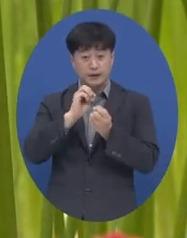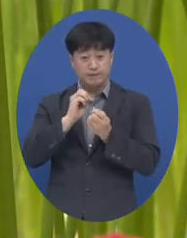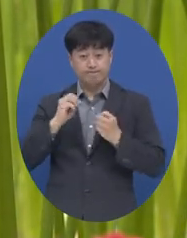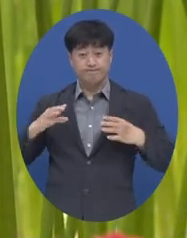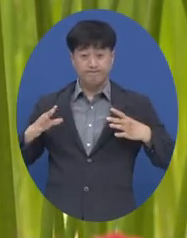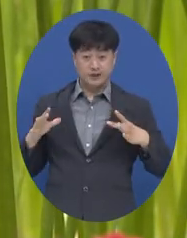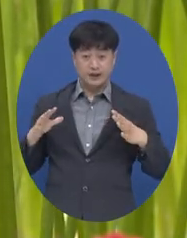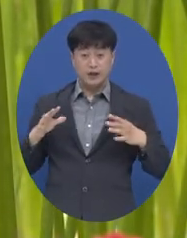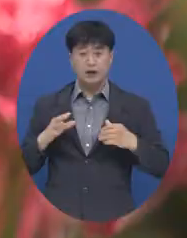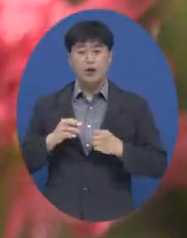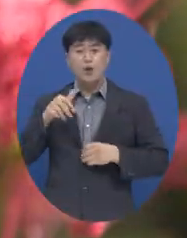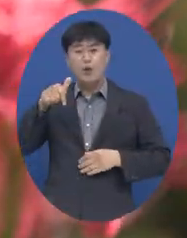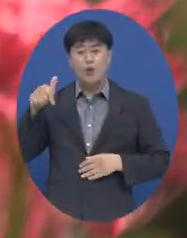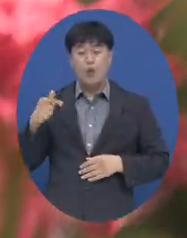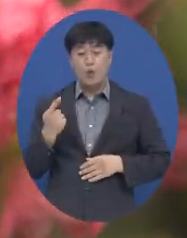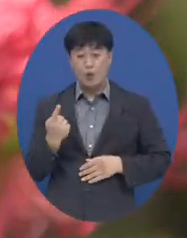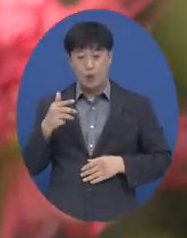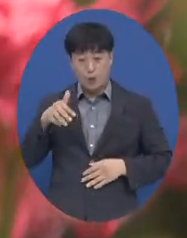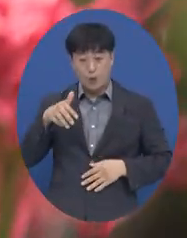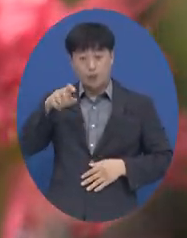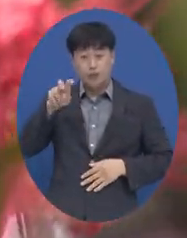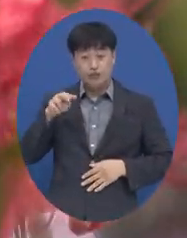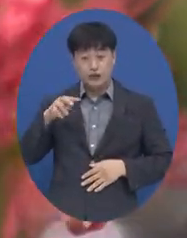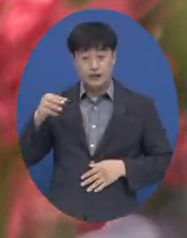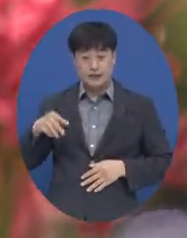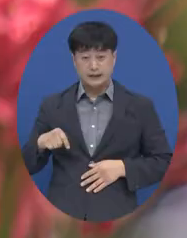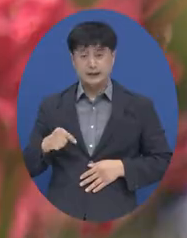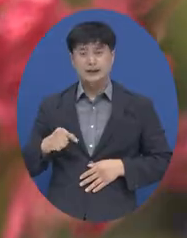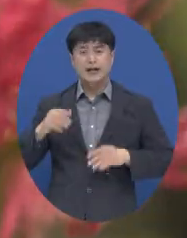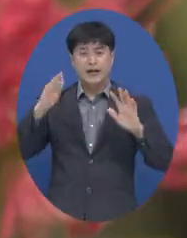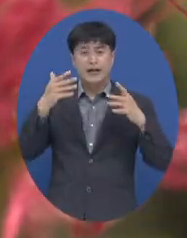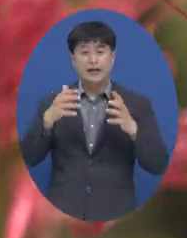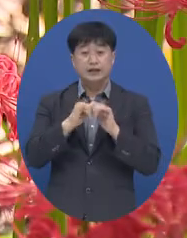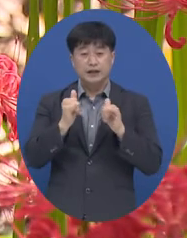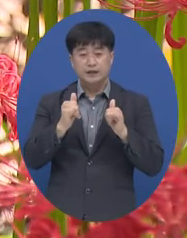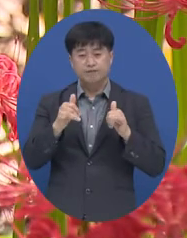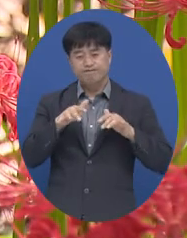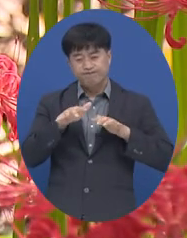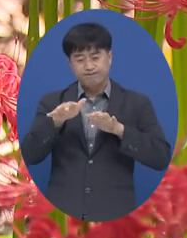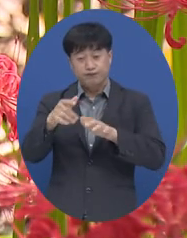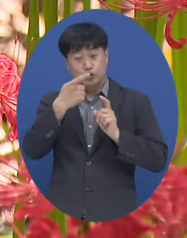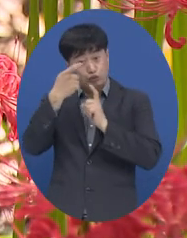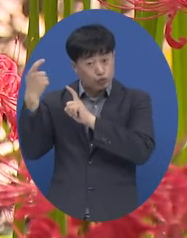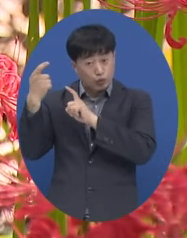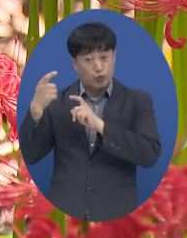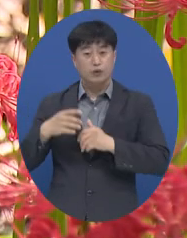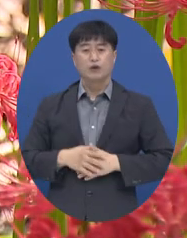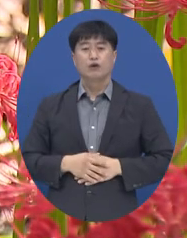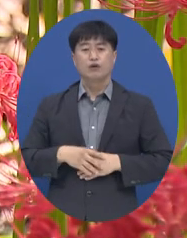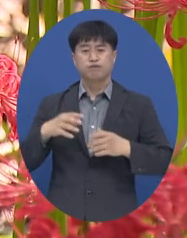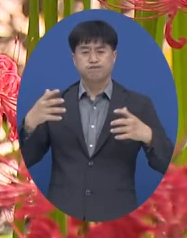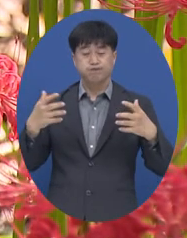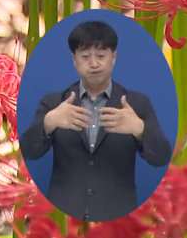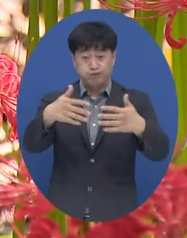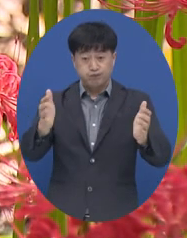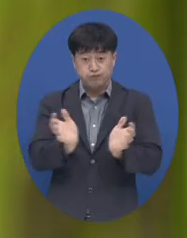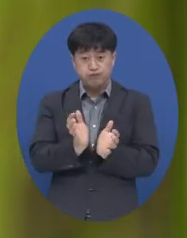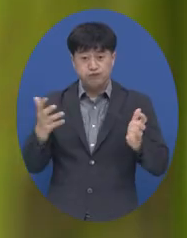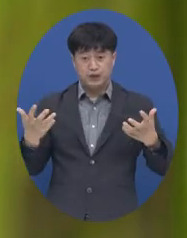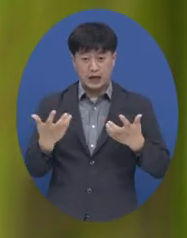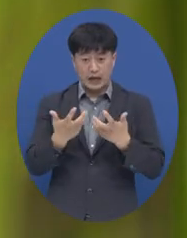우아함을 자아내는 꽃무릇입니다. 이 역시 가을날 사람들의 발길을 유혹하는 꽃으로 군락지를